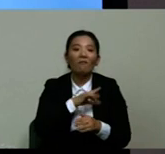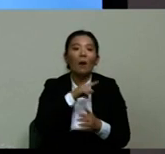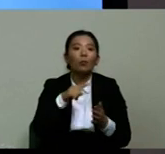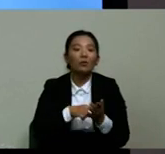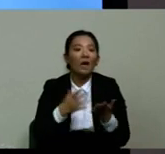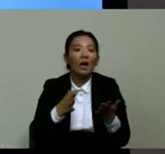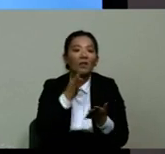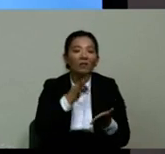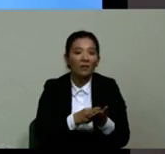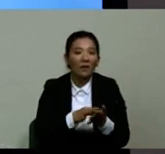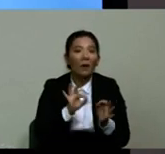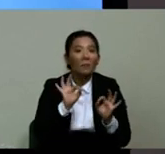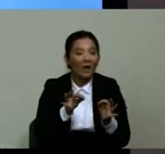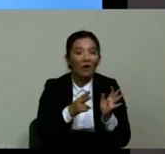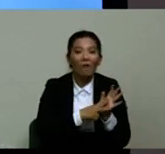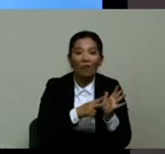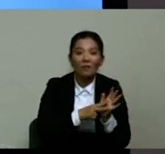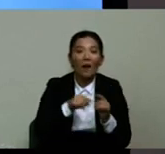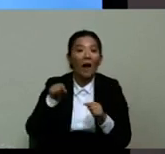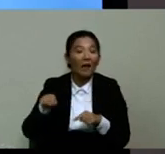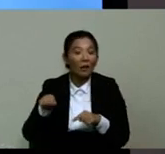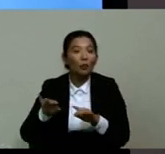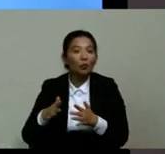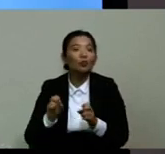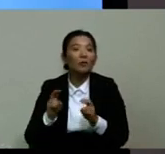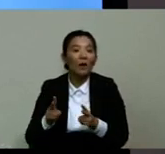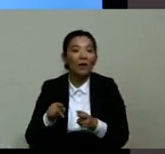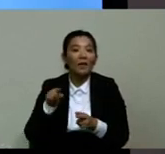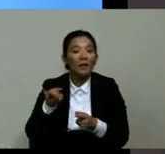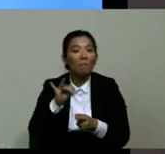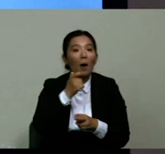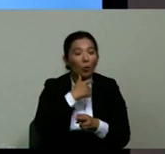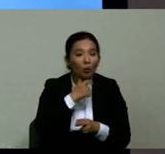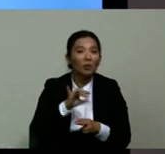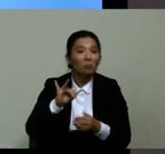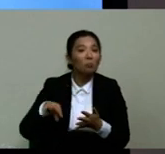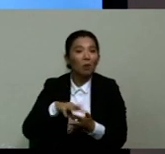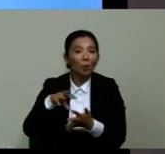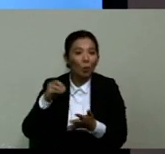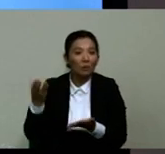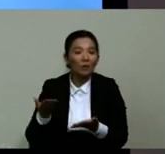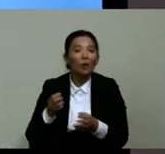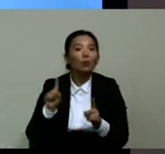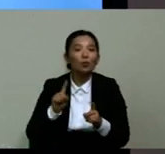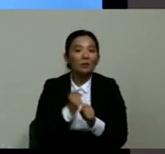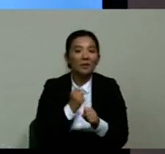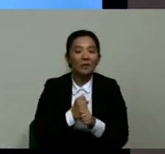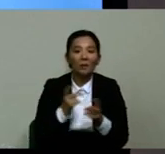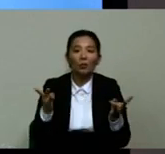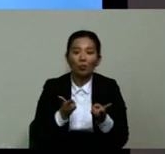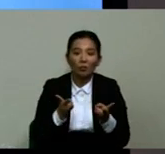бы вы ответили? Правильно, 8. А в этом случае как? И мороженое, и пирожное. То есть что мы